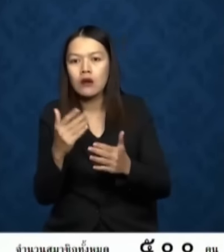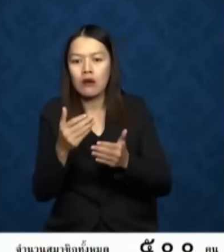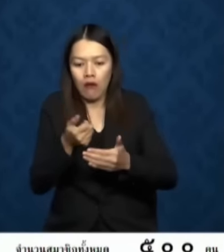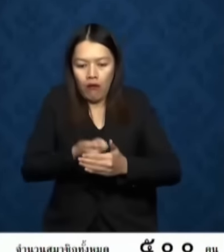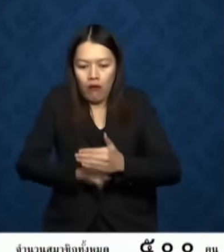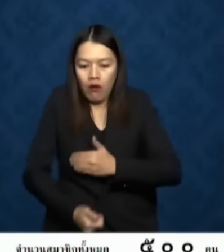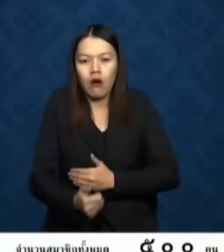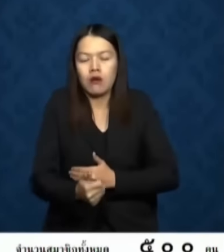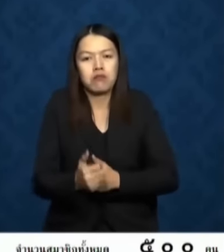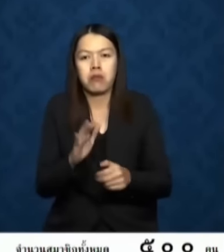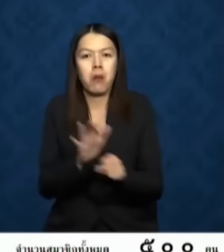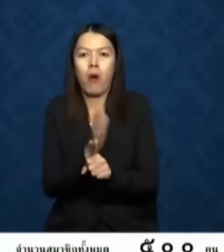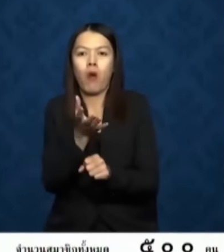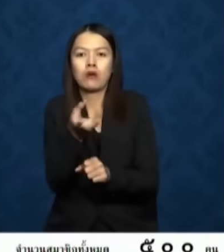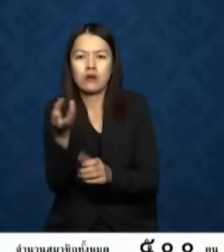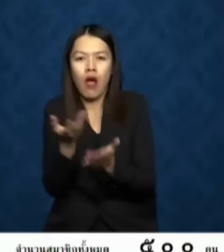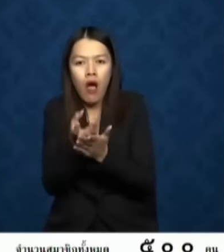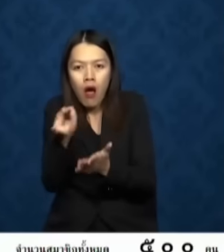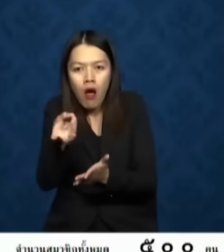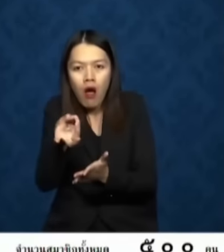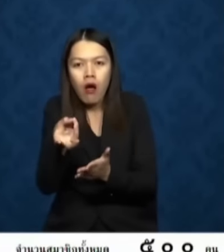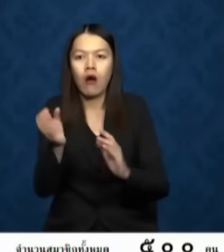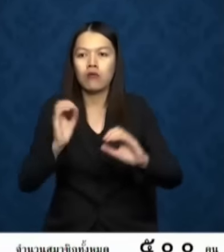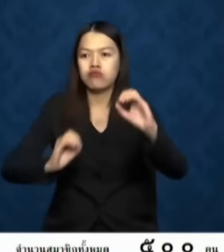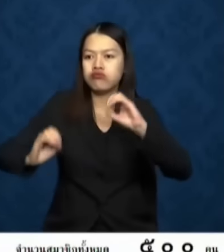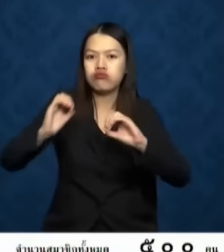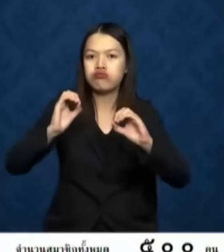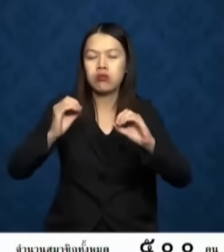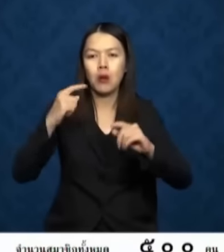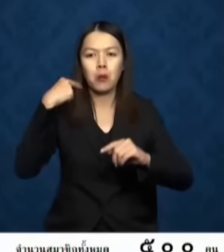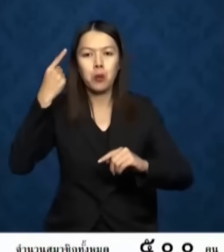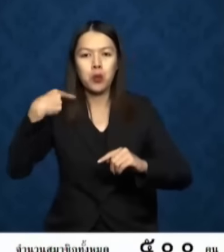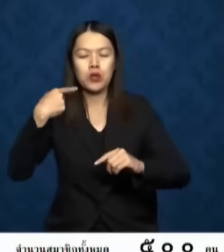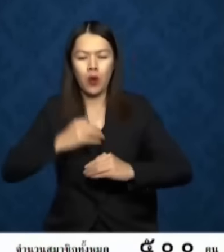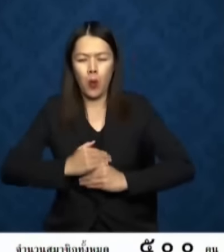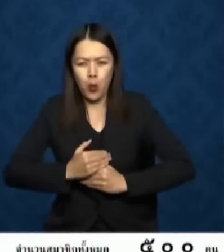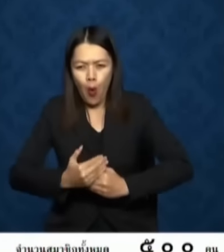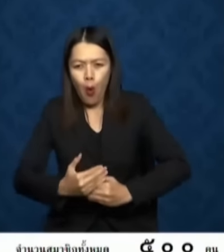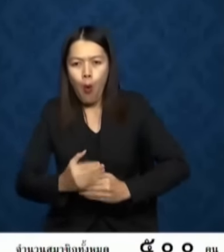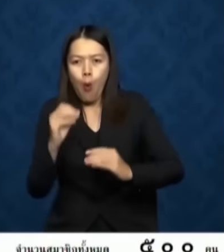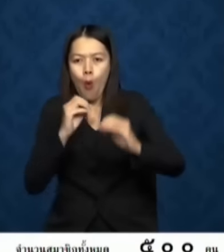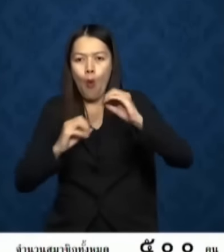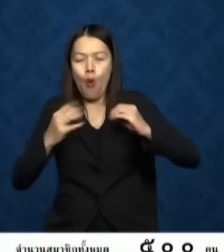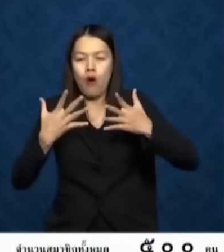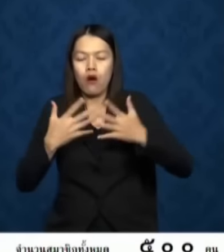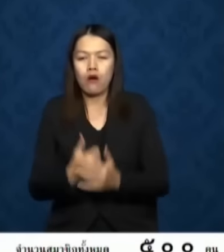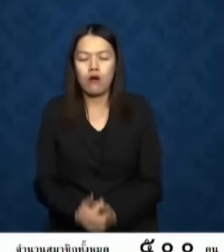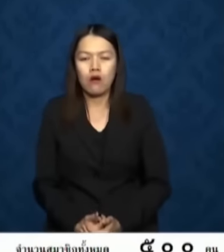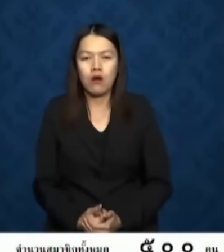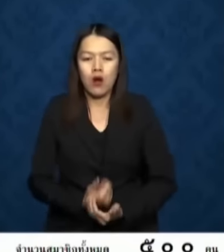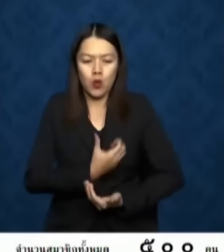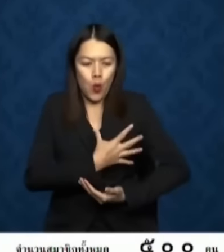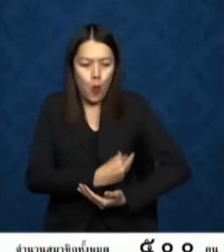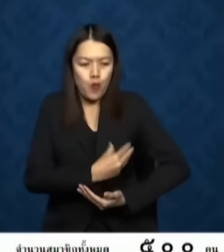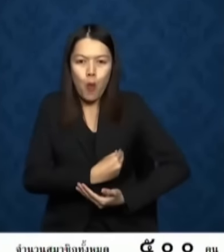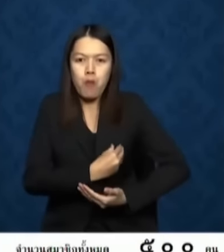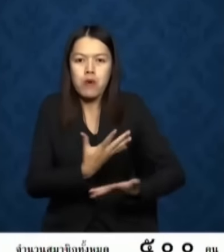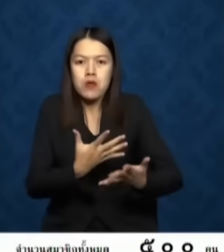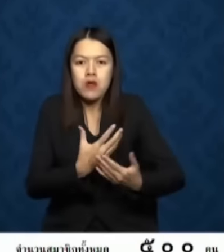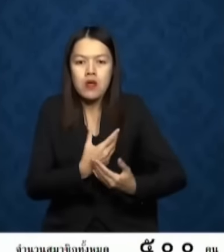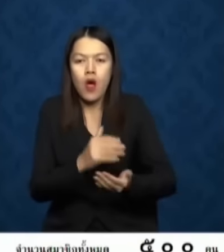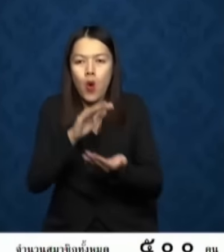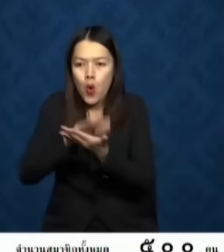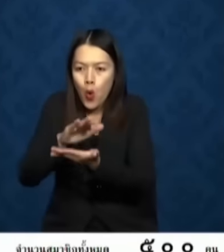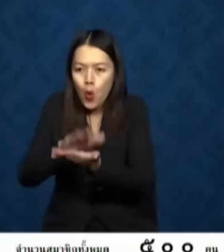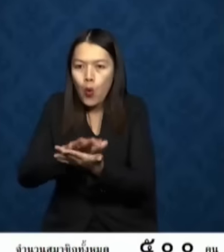แรกเกิดที่เพียงพอเราไม่มีความปลอดภัยสำหรับผู้หญิงที่ตั้งครรภ์เราไม่มีพื้นที่สำหรับให้นมบุตรเราไม่มีโรงเ